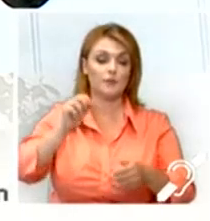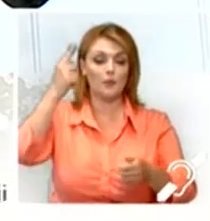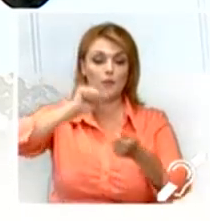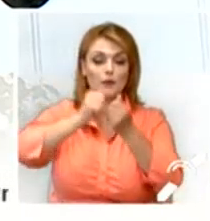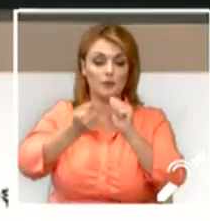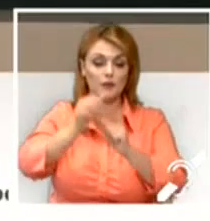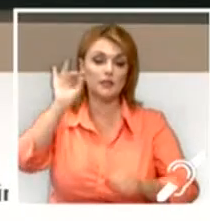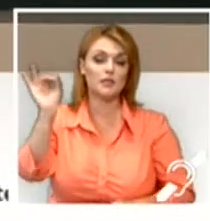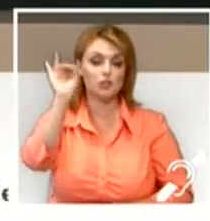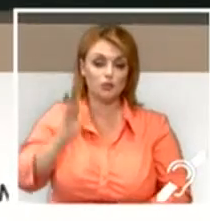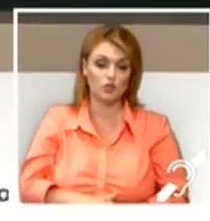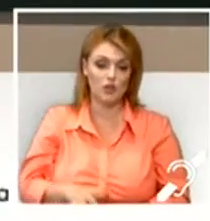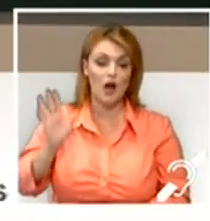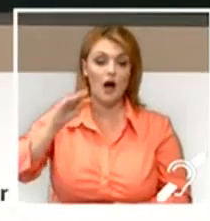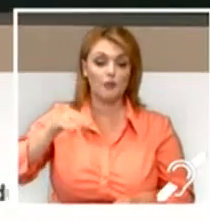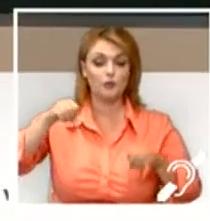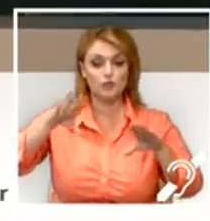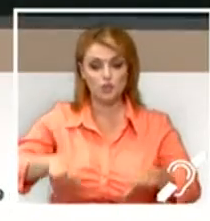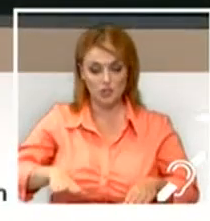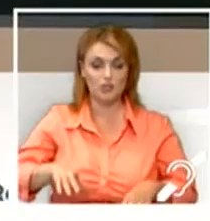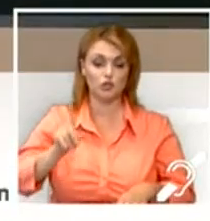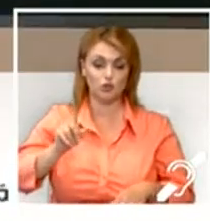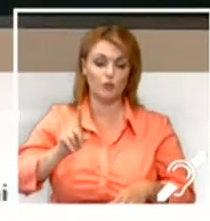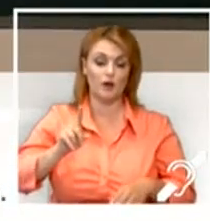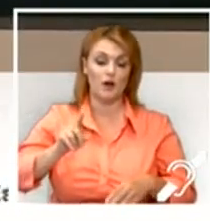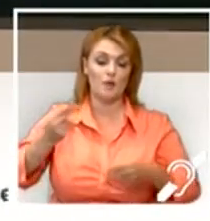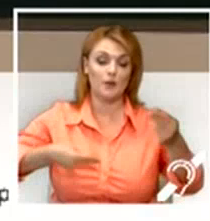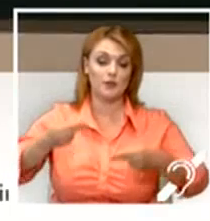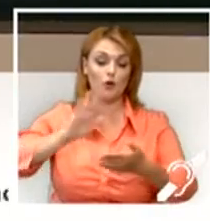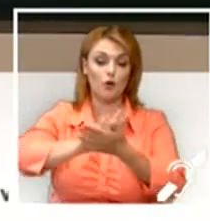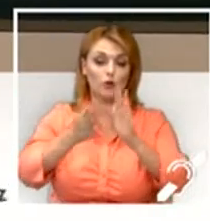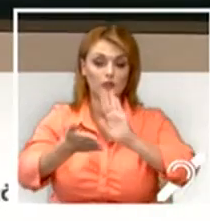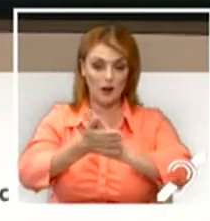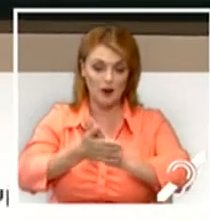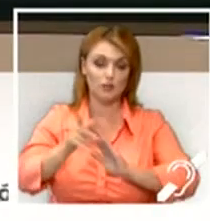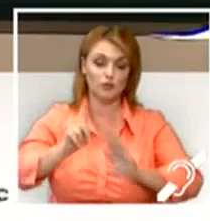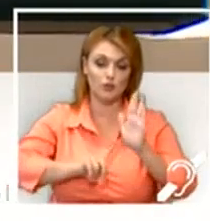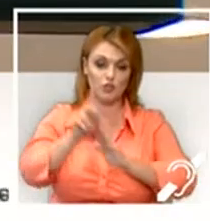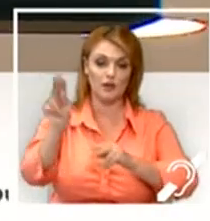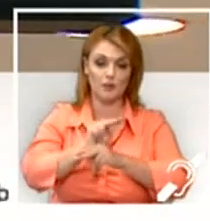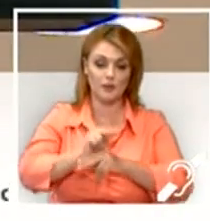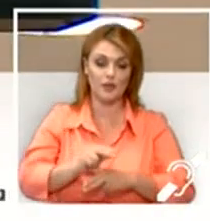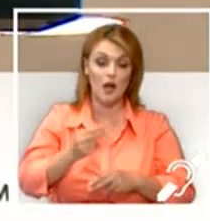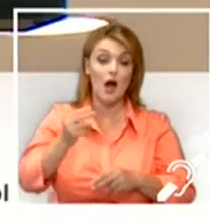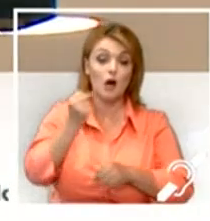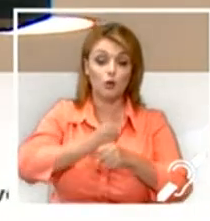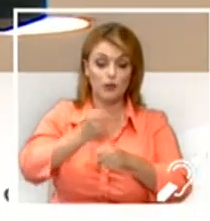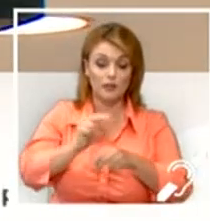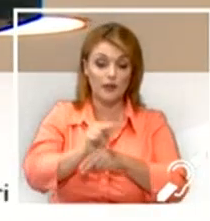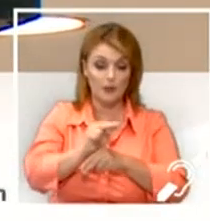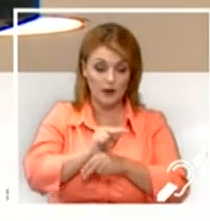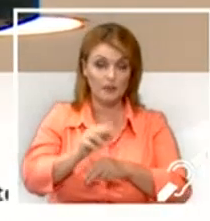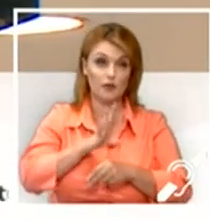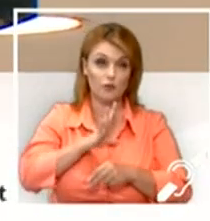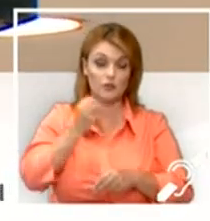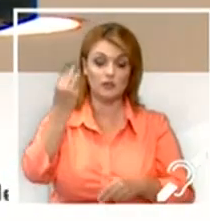semnat contractul pentru reabilitare. Iar lucrările, care au costat aproximativ 13 milioane de euro, ar fi trebuit să fie gata